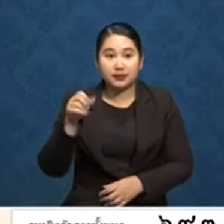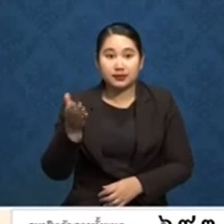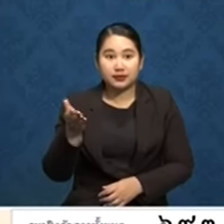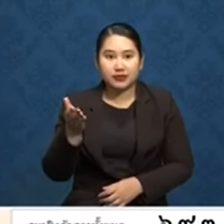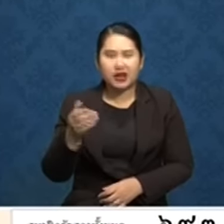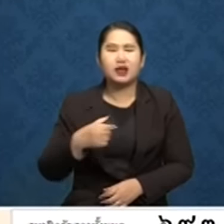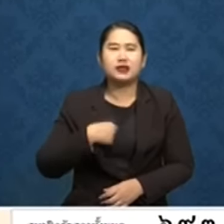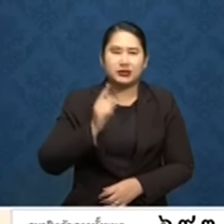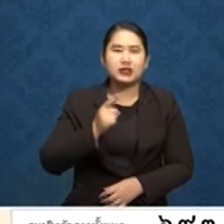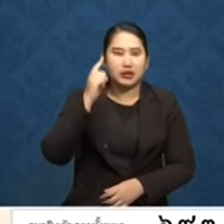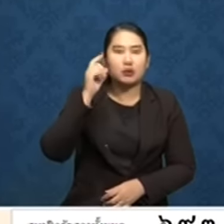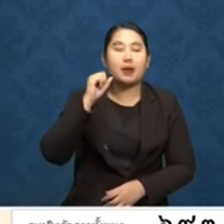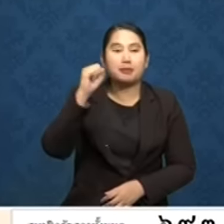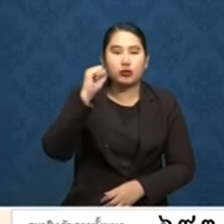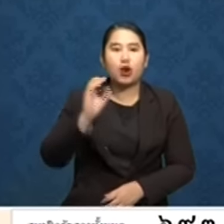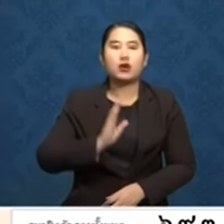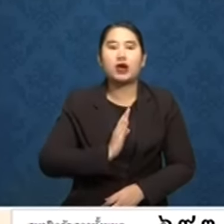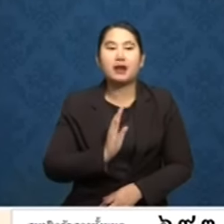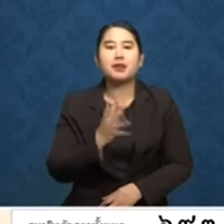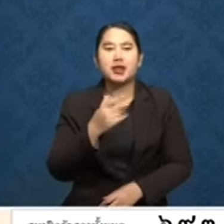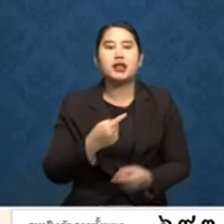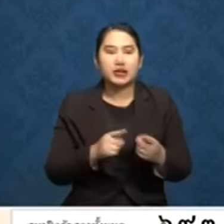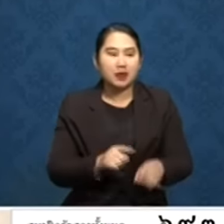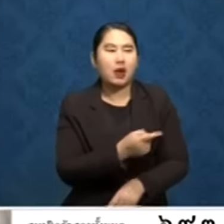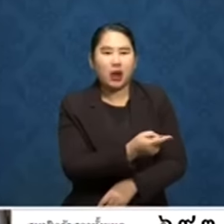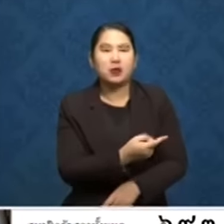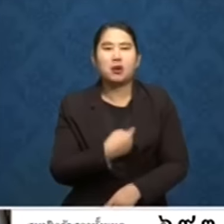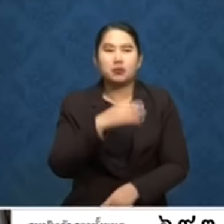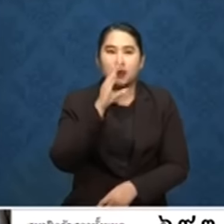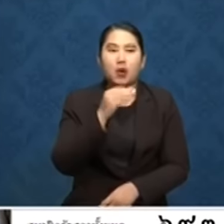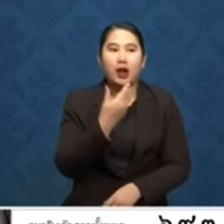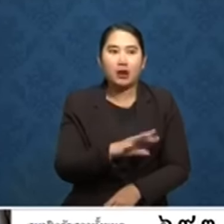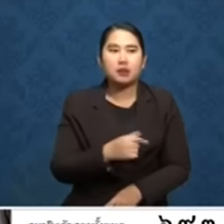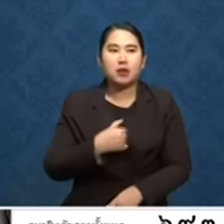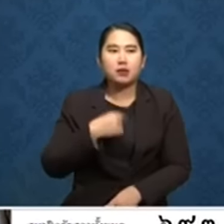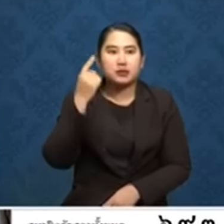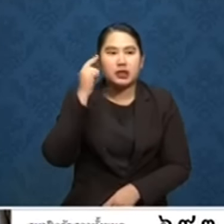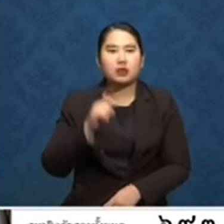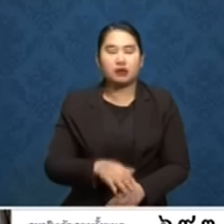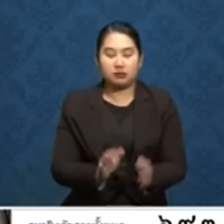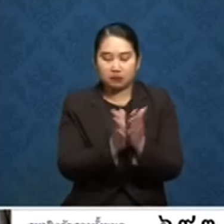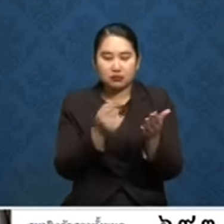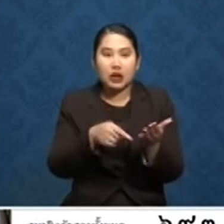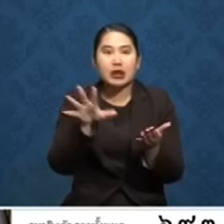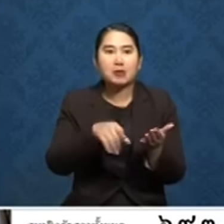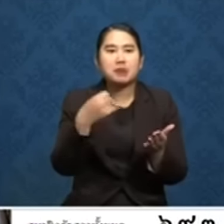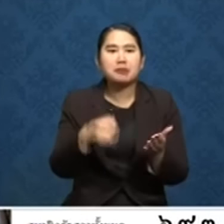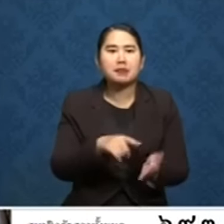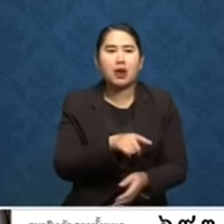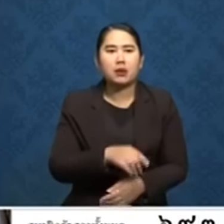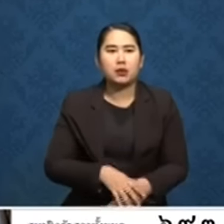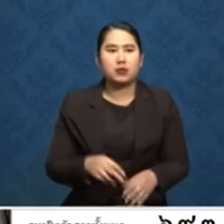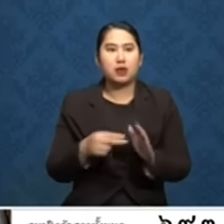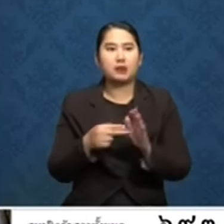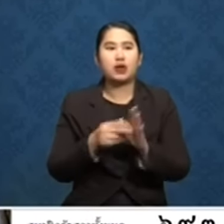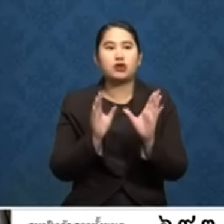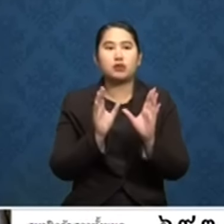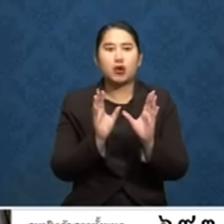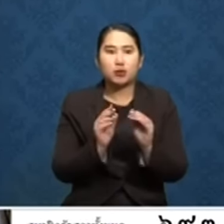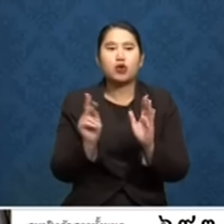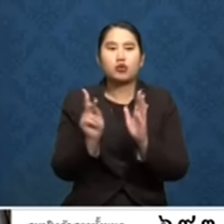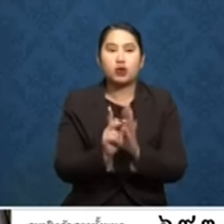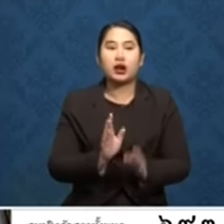อนแรกก็จะประท้วงท่านประธานข้อไม่เป็นกลางหรอกครับแต่ว่าทีนี้พอเพื่อนสมาชิกได้มีการประท้วงน่าจะหยิบข้อบังคับผิดเล่มหยิบเล่มนี้จริงๆแล้วมันเป็นข้อบังคับประท้วงเรื่อง